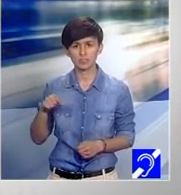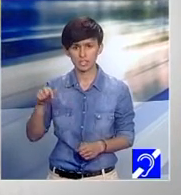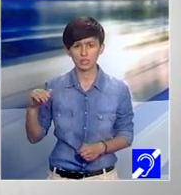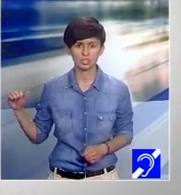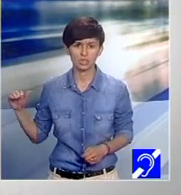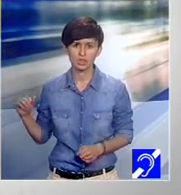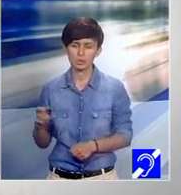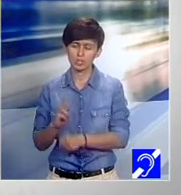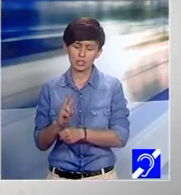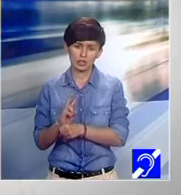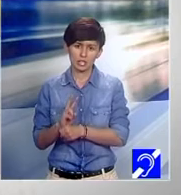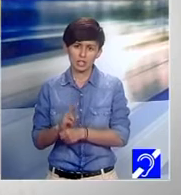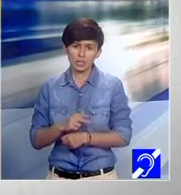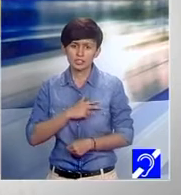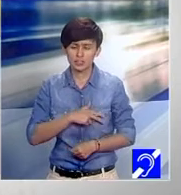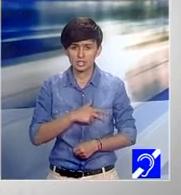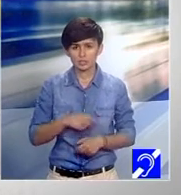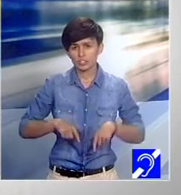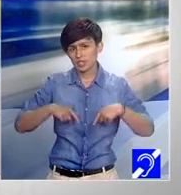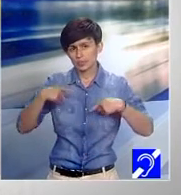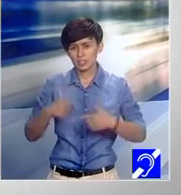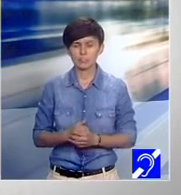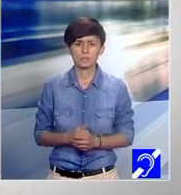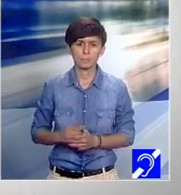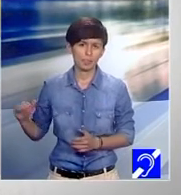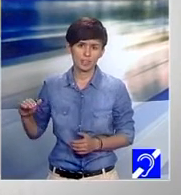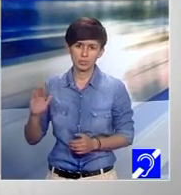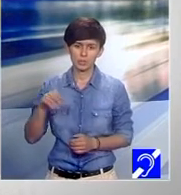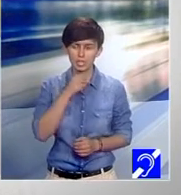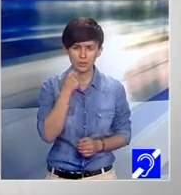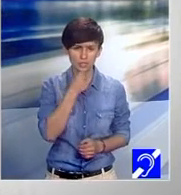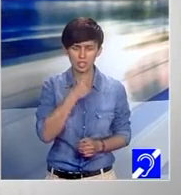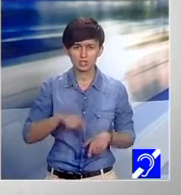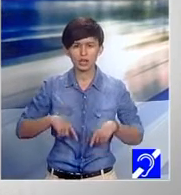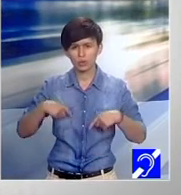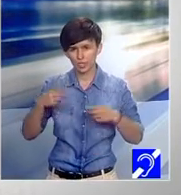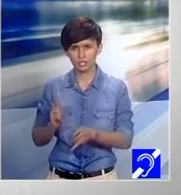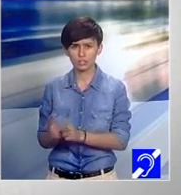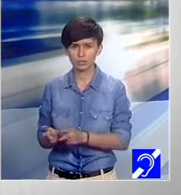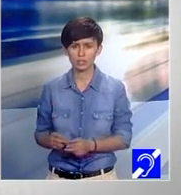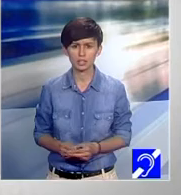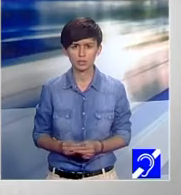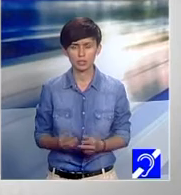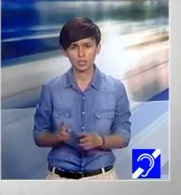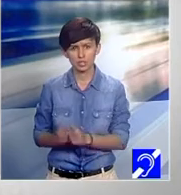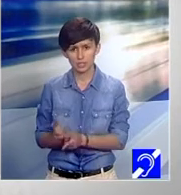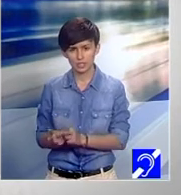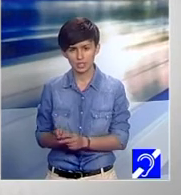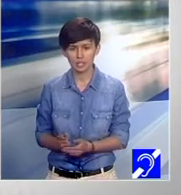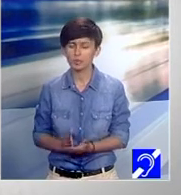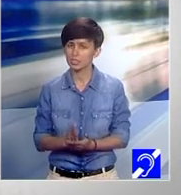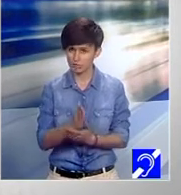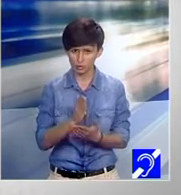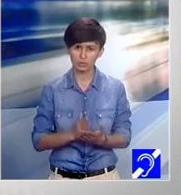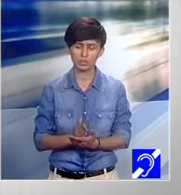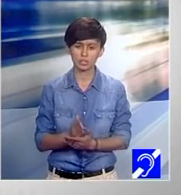asistați pe viață. Este mare păcat. Acești copii au șansă la o viață absolut normală, sub tratament continuu și constant, cu condiția